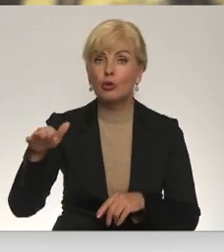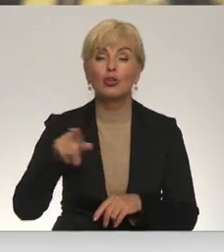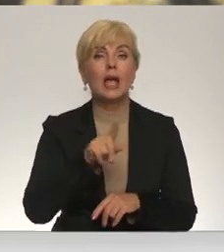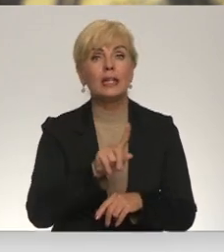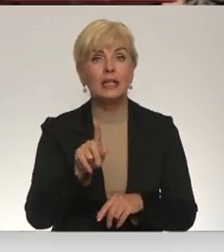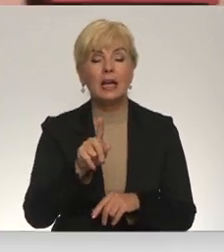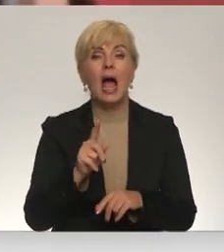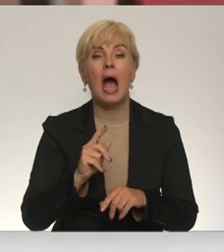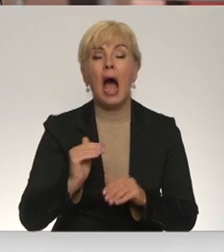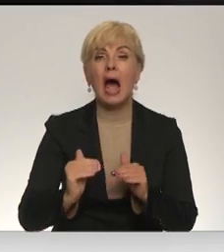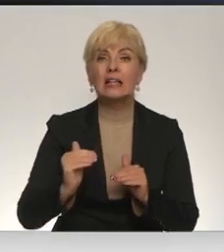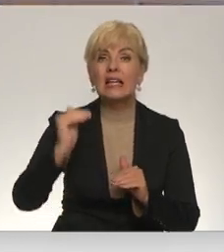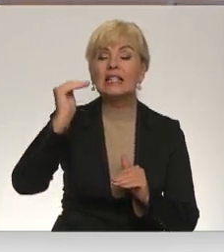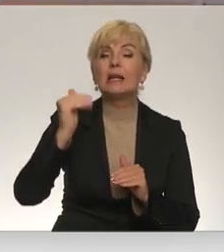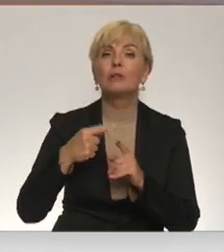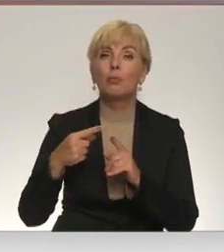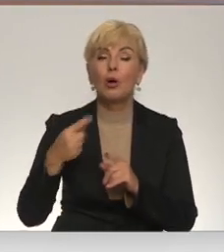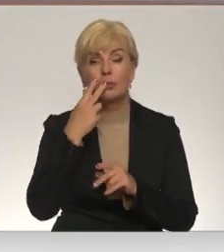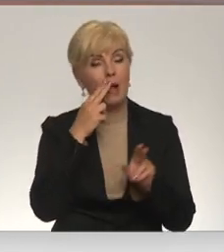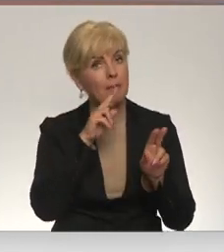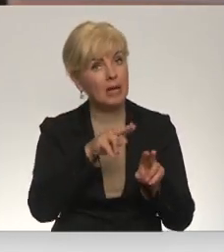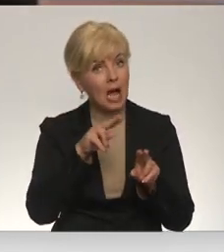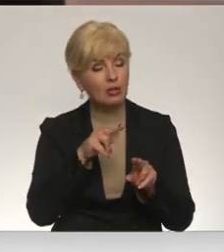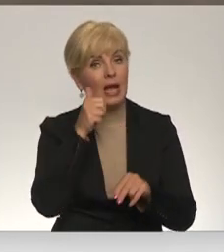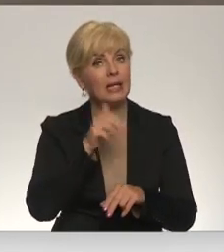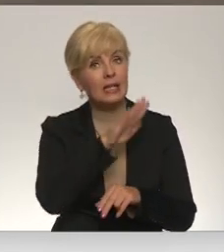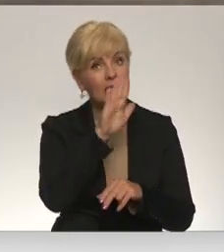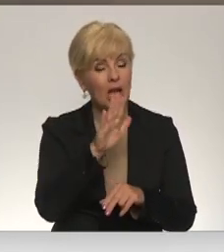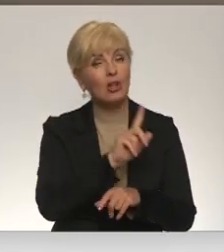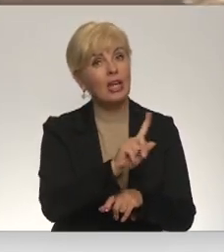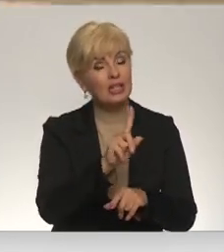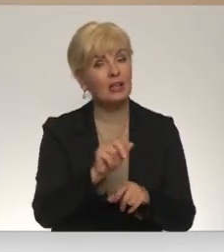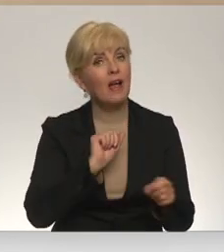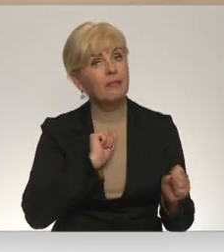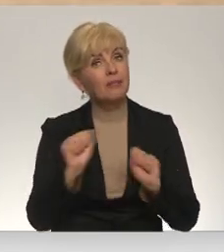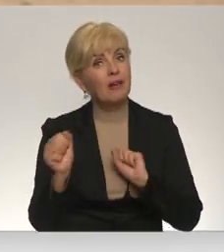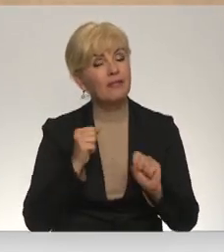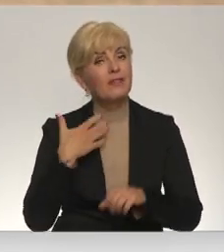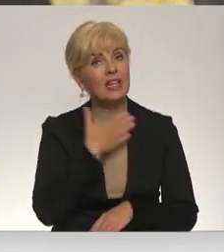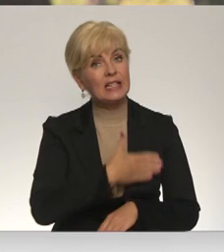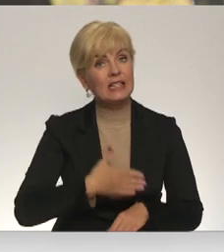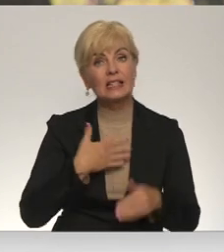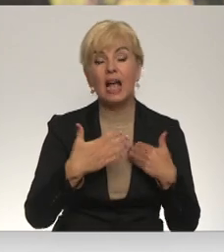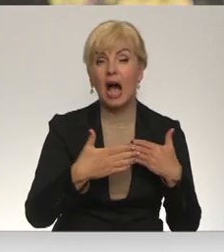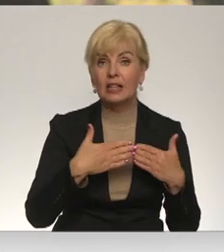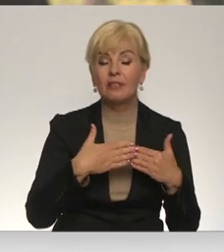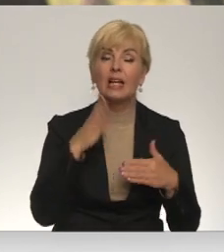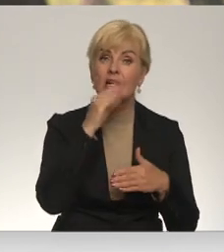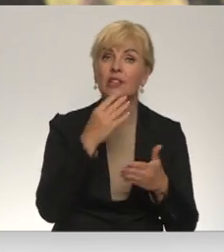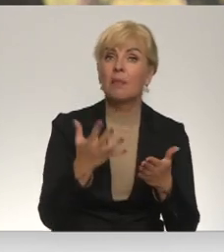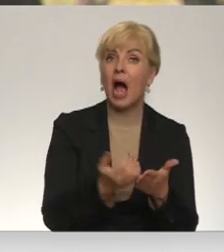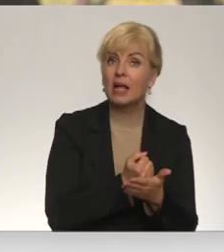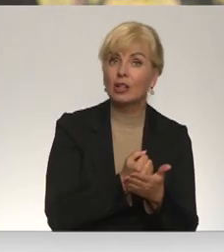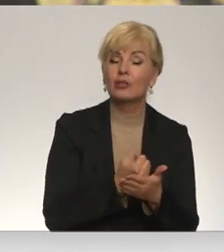kritiskais attīstības posms un vajag pieskatīt, lai tiem jauniešiem ikdienā ir fiziskā aktivitāte. Tas ir kaut kāds iespējas atrast to